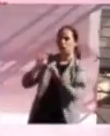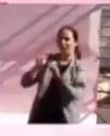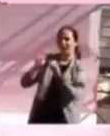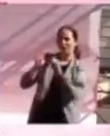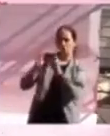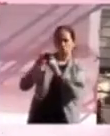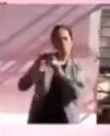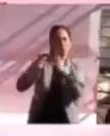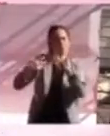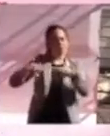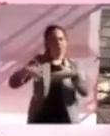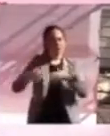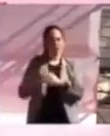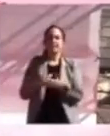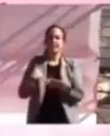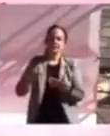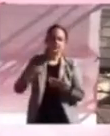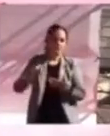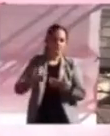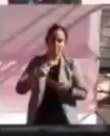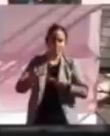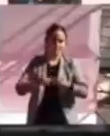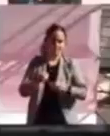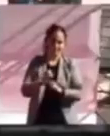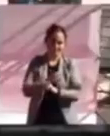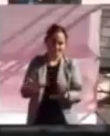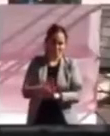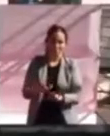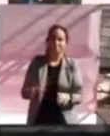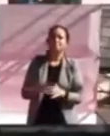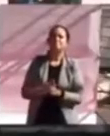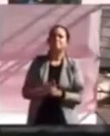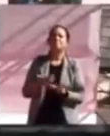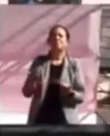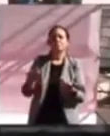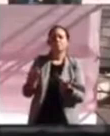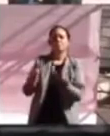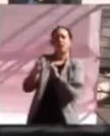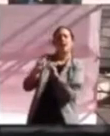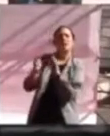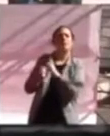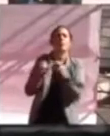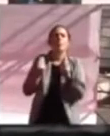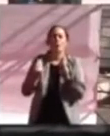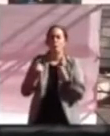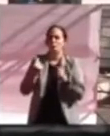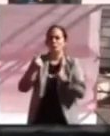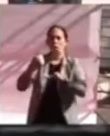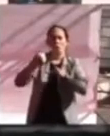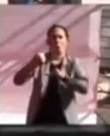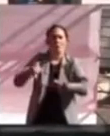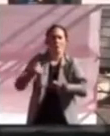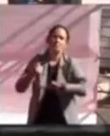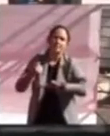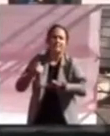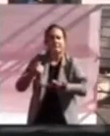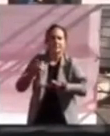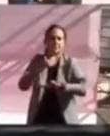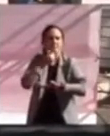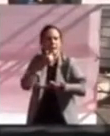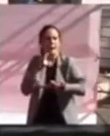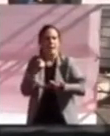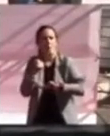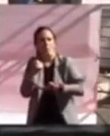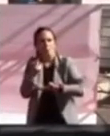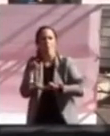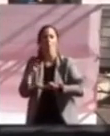in tempi in cui c'erano meno risorse fare una riforma in un momento in cui hai meno risorse